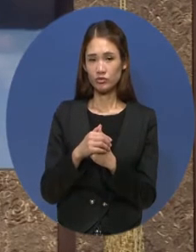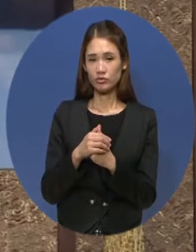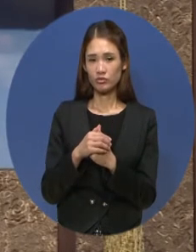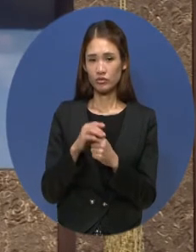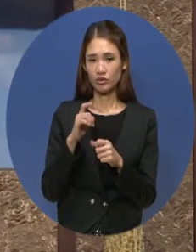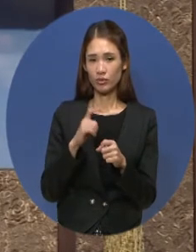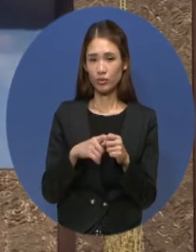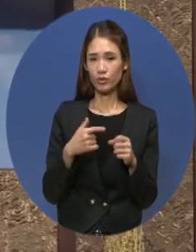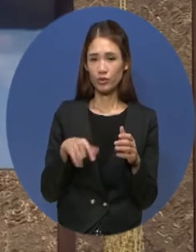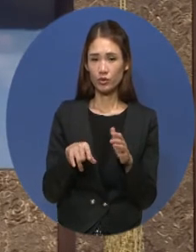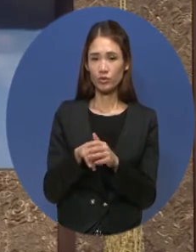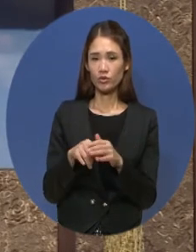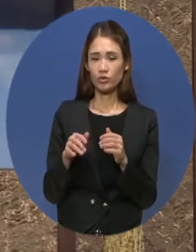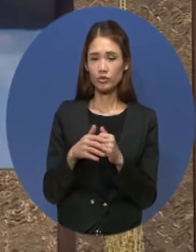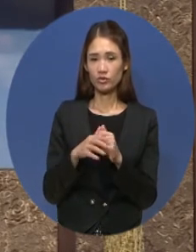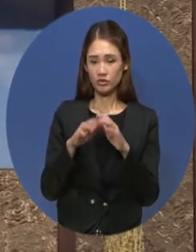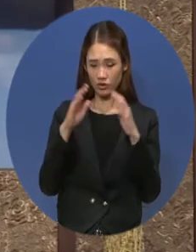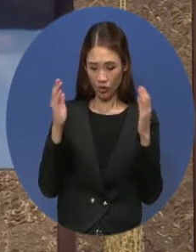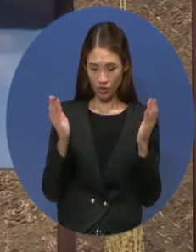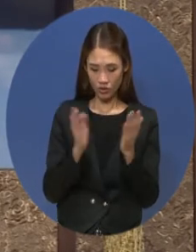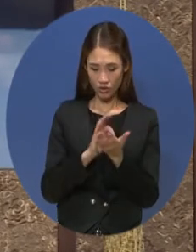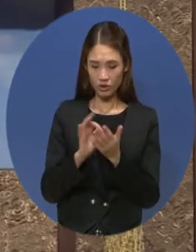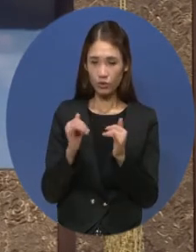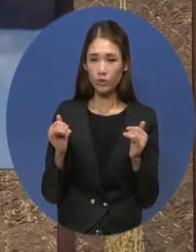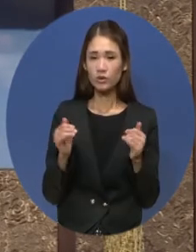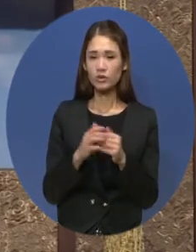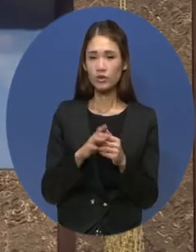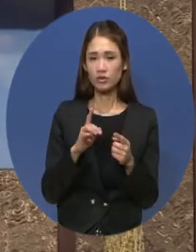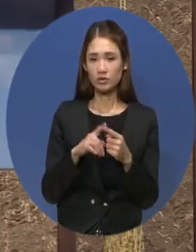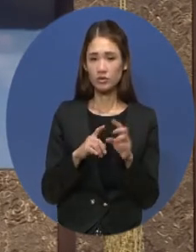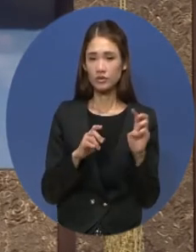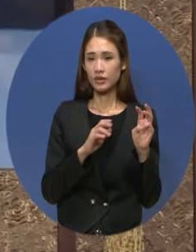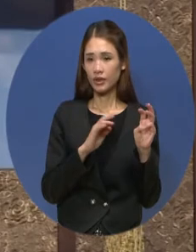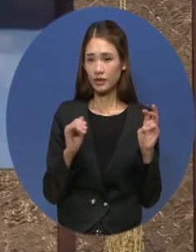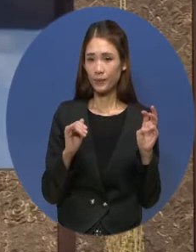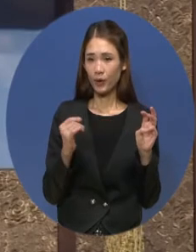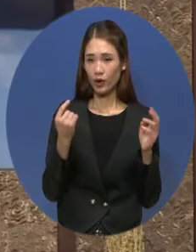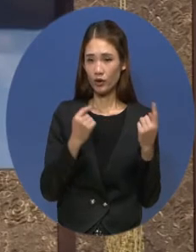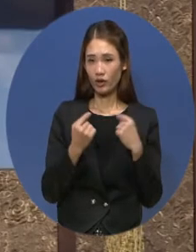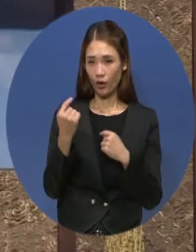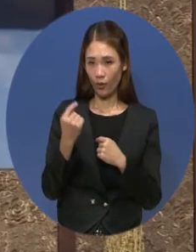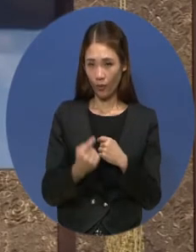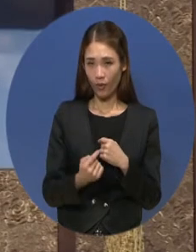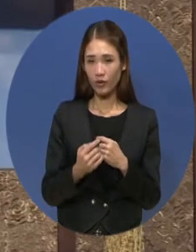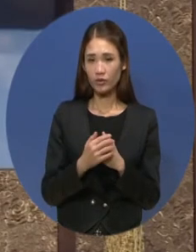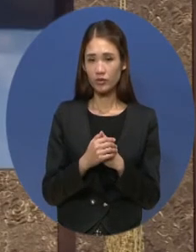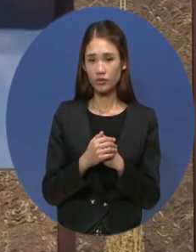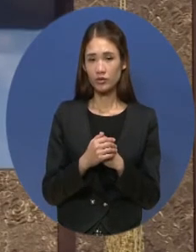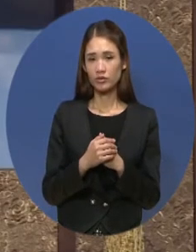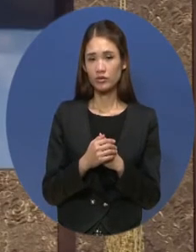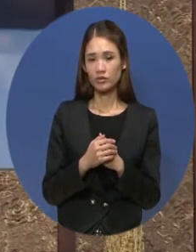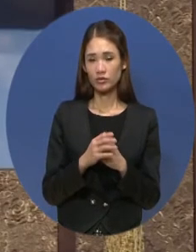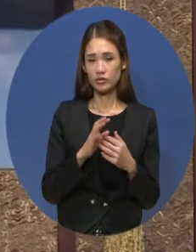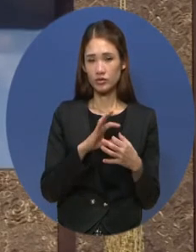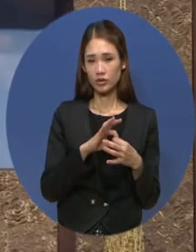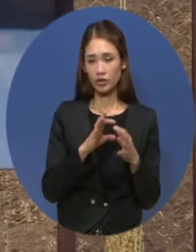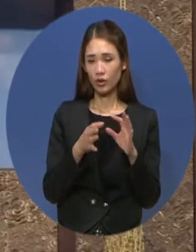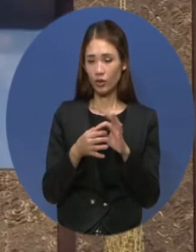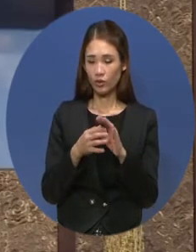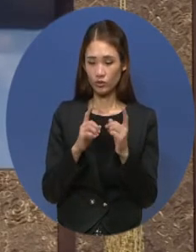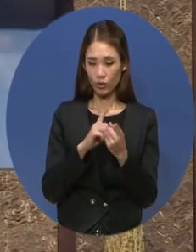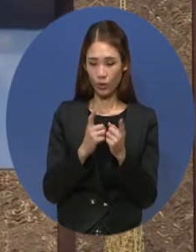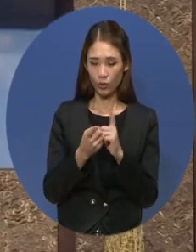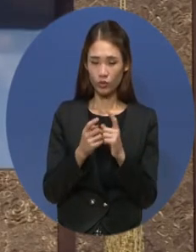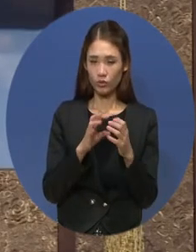위해서는 전체 이용인 에 대한 30명 딱 들어와서 4 그럼 이제 이용 인간의 어떤